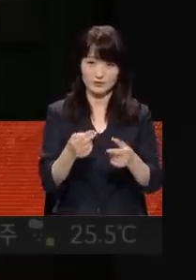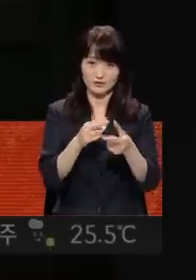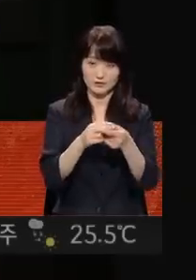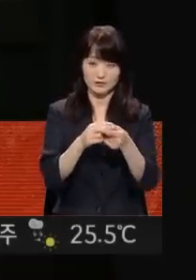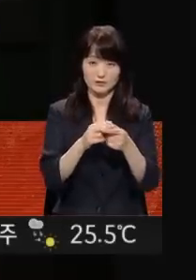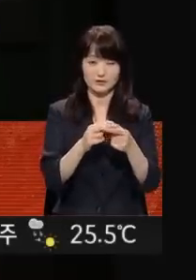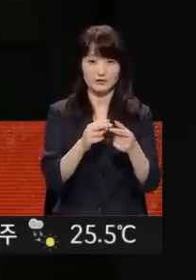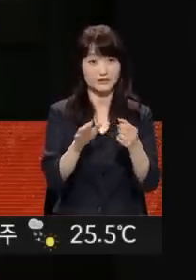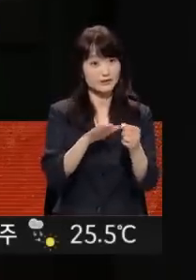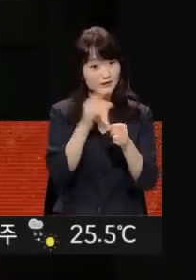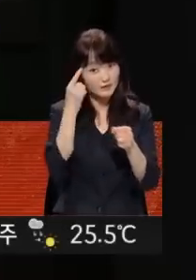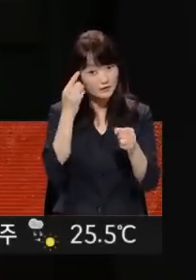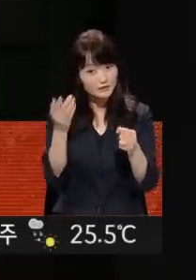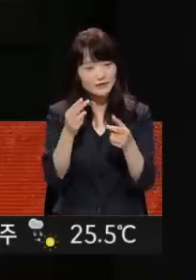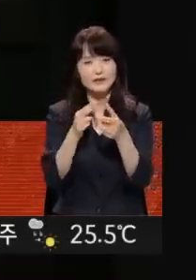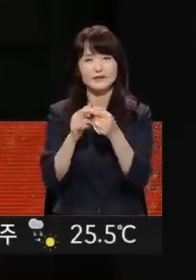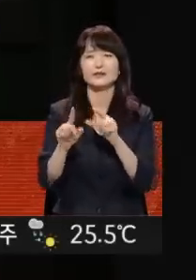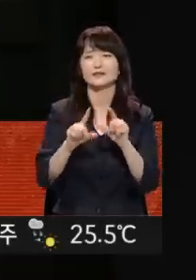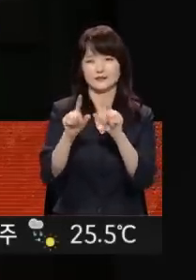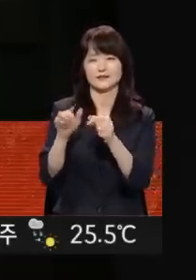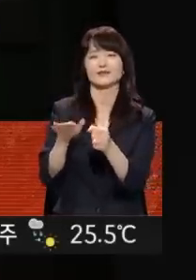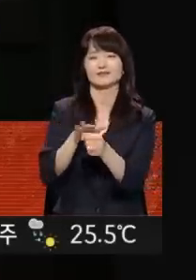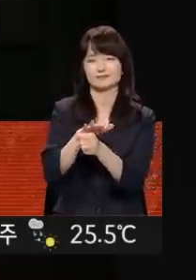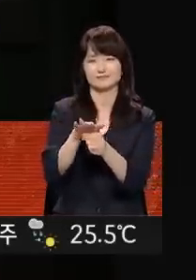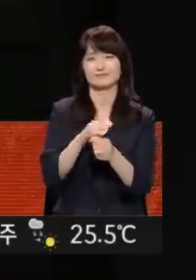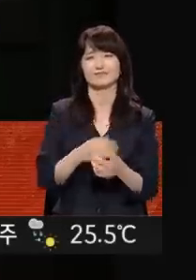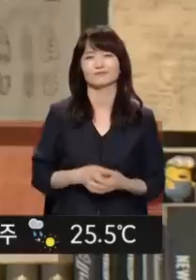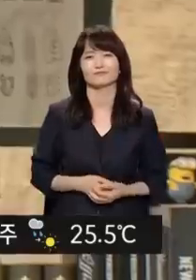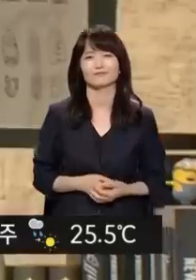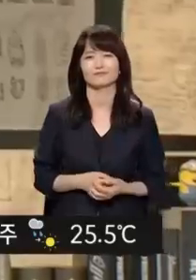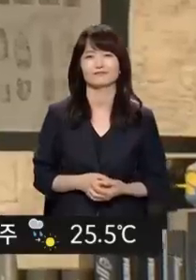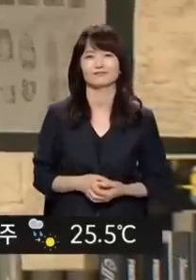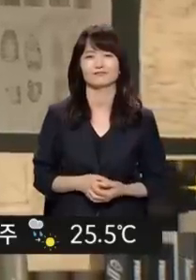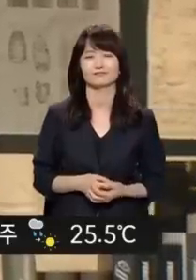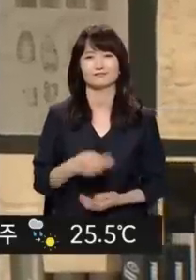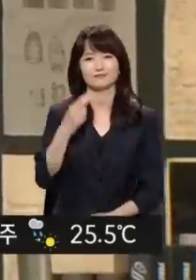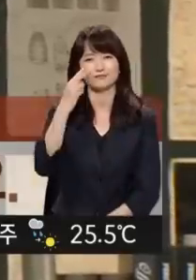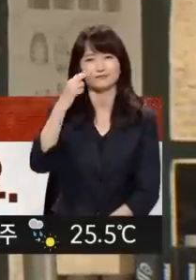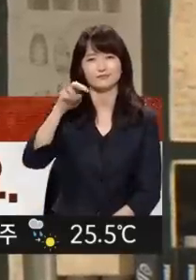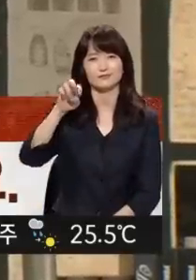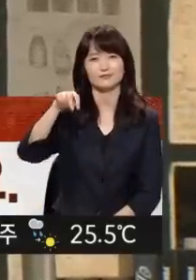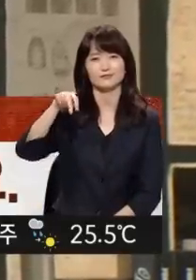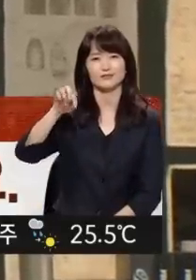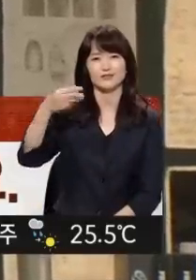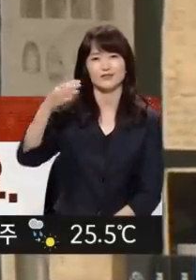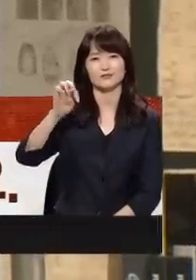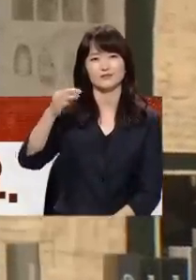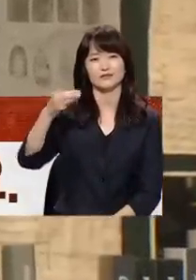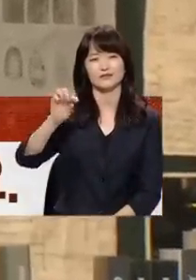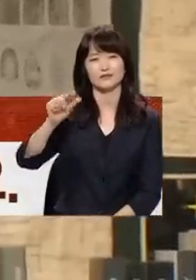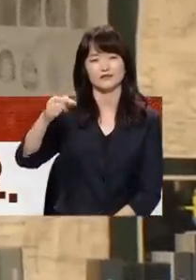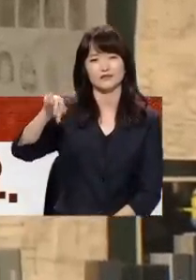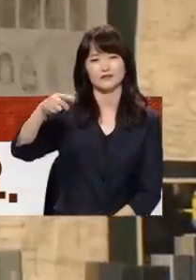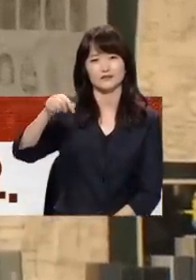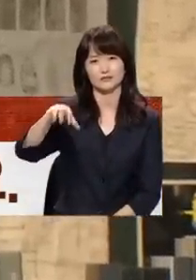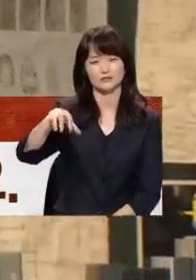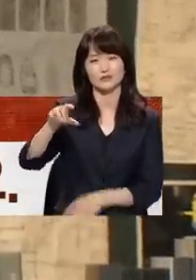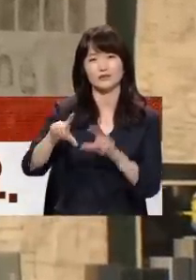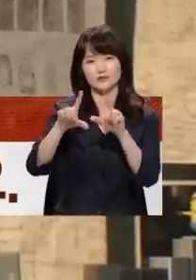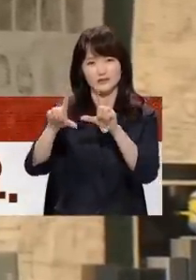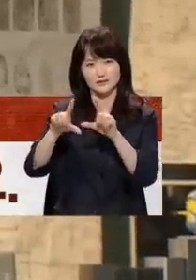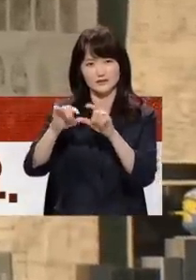살면 사랑하는 거지 이런 의견도 또 주셨습니다 그렇군요 자 미국 샌프란시스코 사시는 오세라 여사님